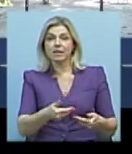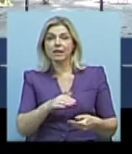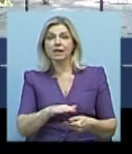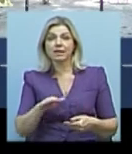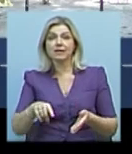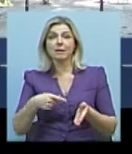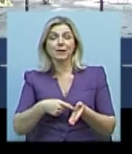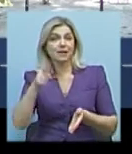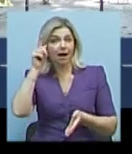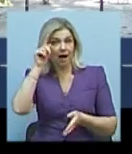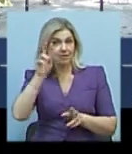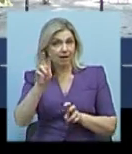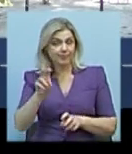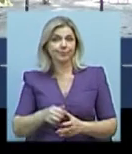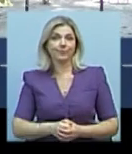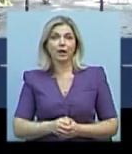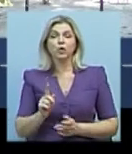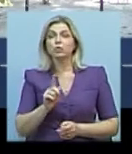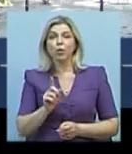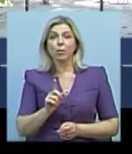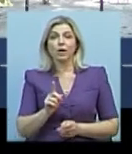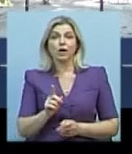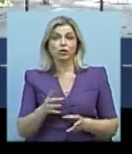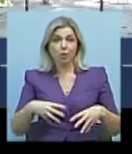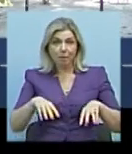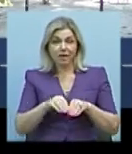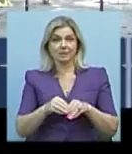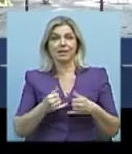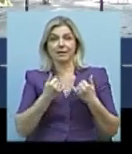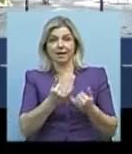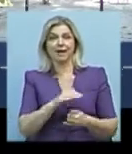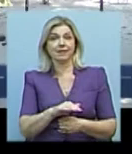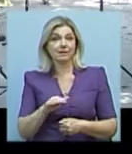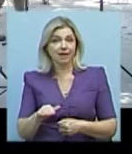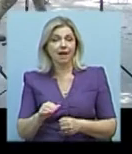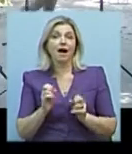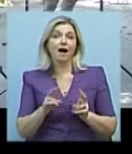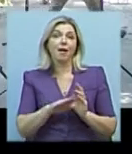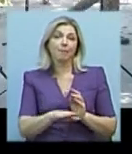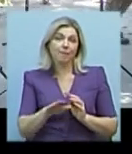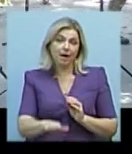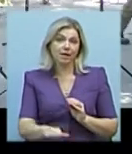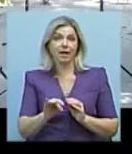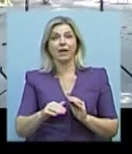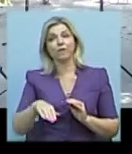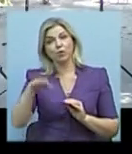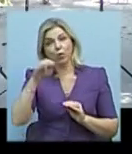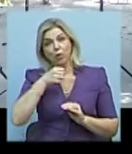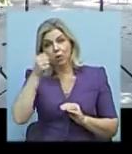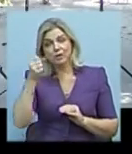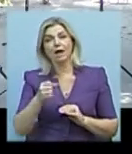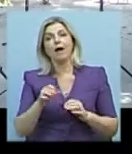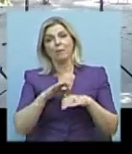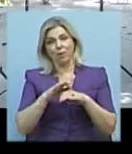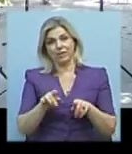дитяче містечко Казка для того, щоб сумісно для дітей, як і маленьких, як і дорослих, провести якби